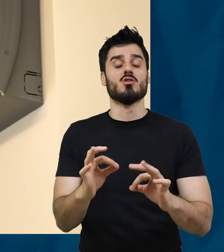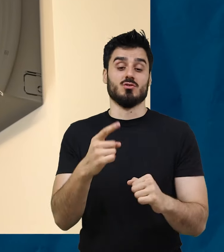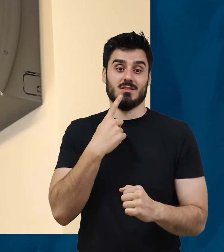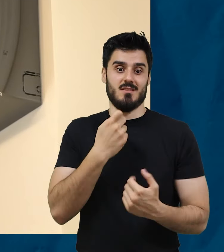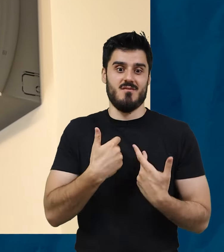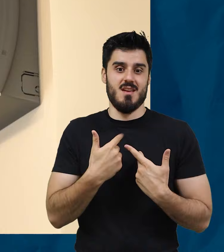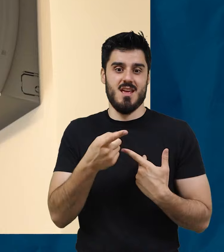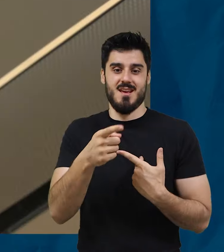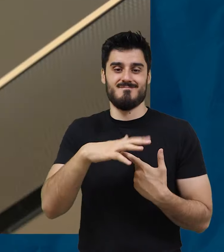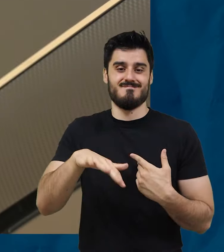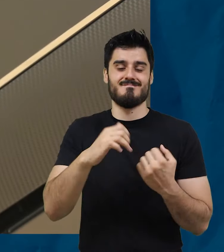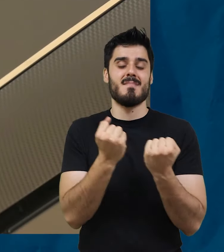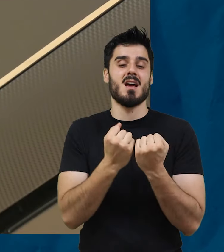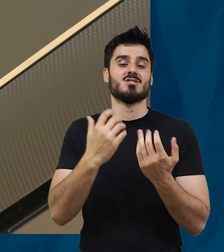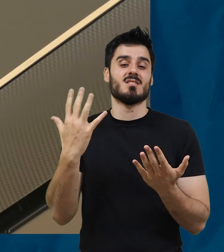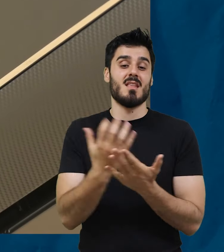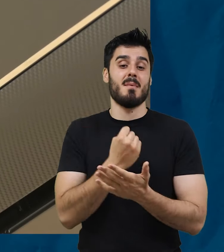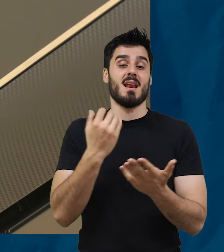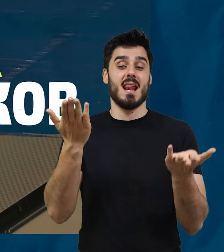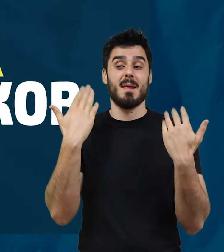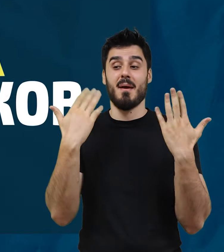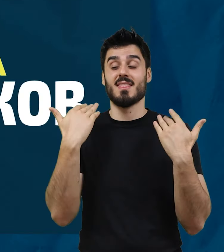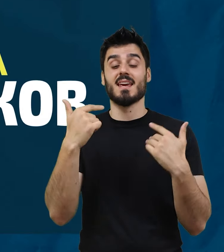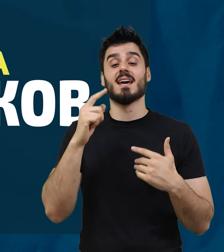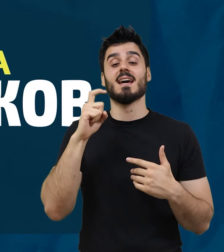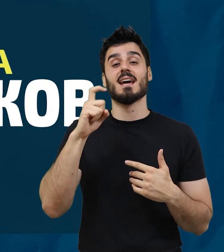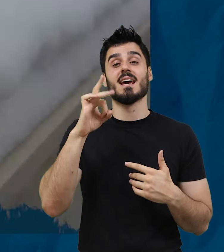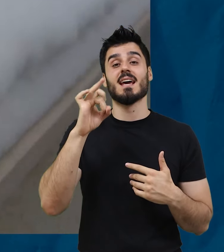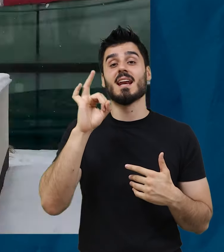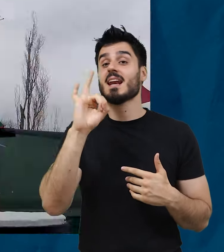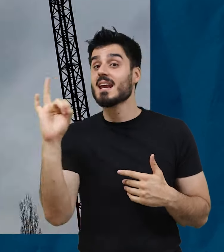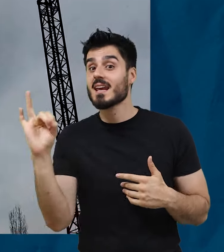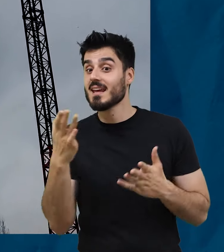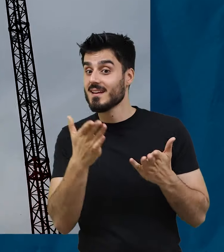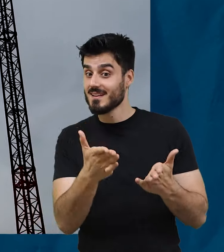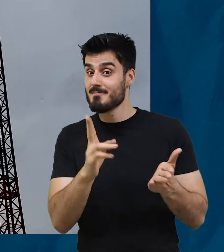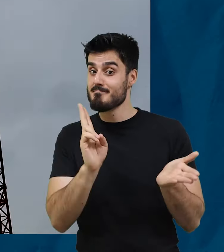и ние на нашия обект сме избрали климатик Гри.